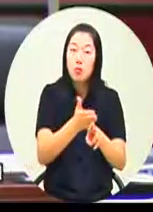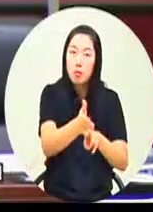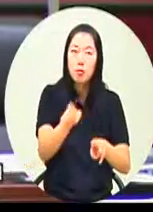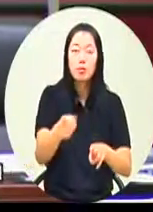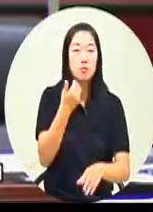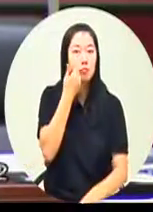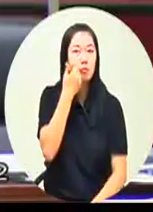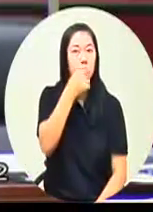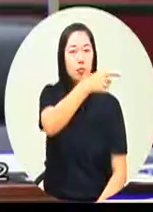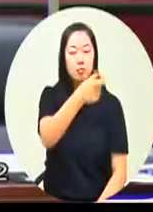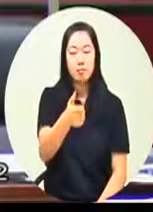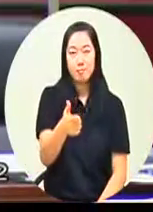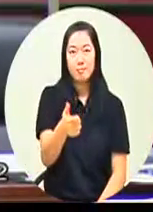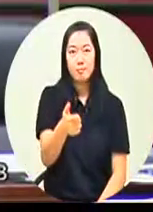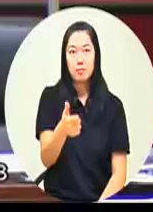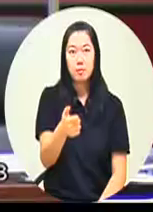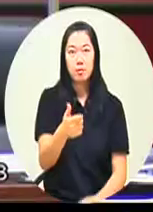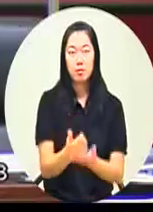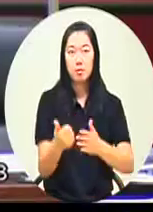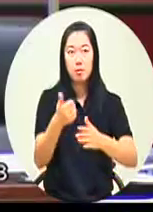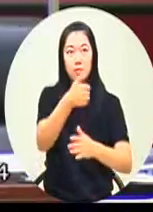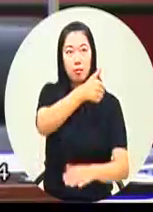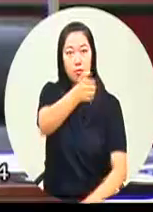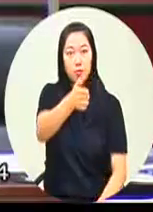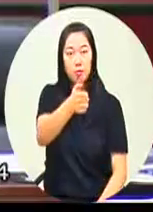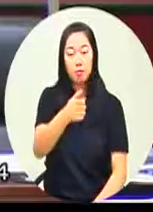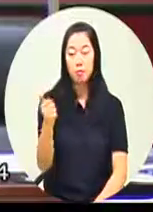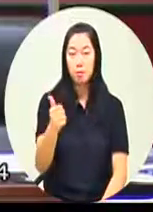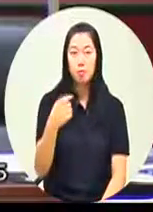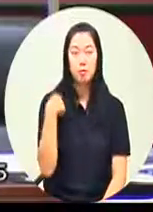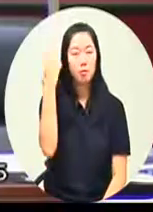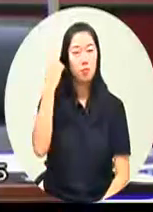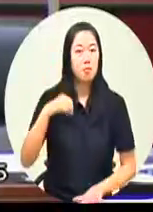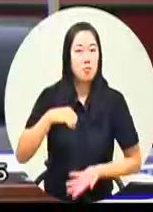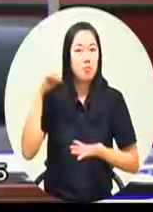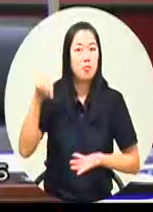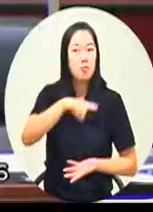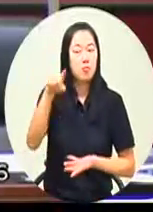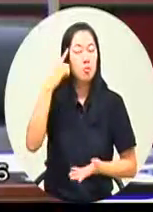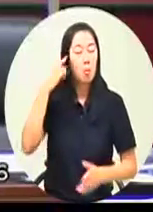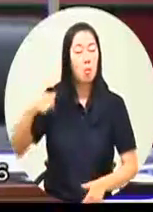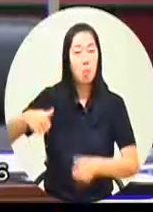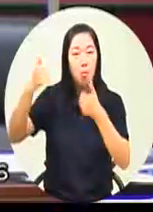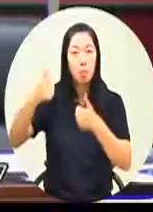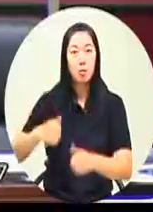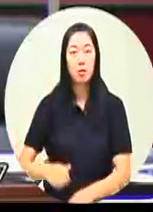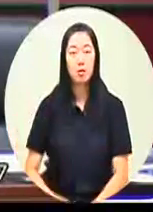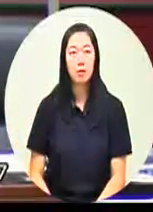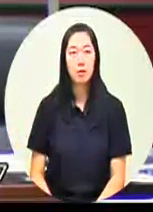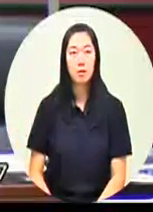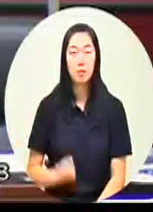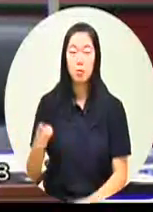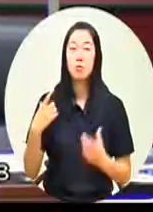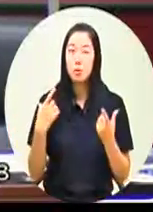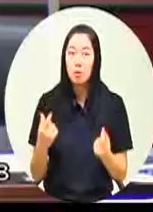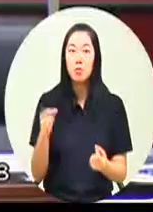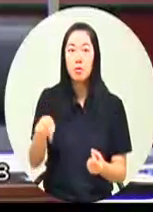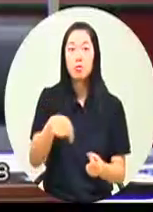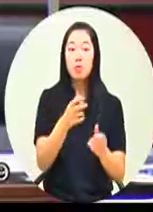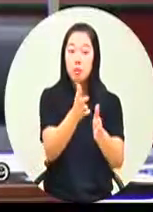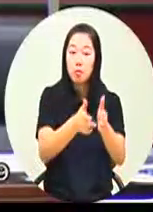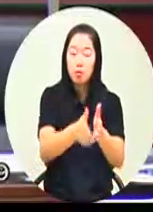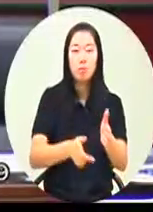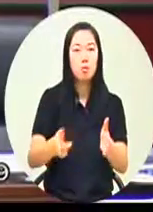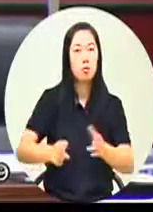长。那他做的时候呢，他提的时候呢，大家都没有意见。为什么呢？他就是把原来的火车嘛，哈，你